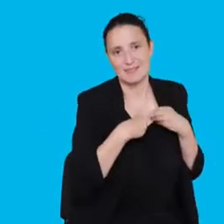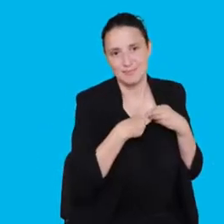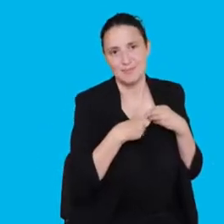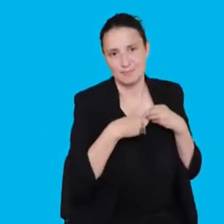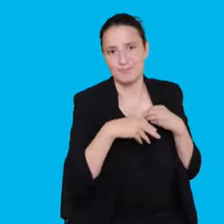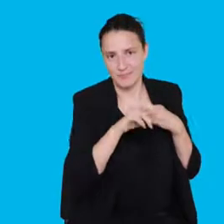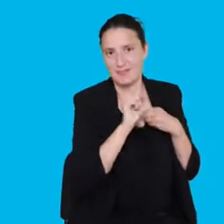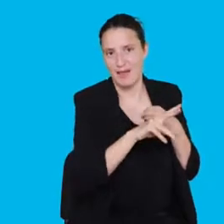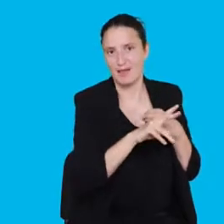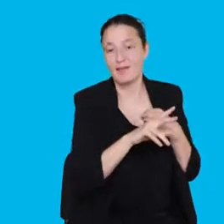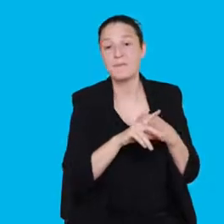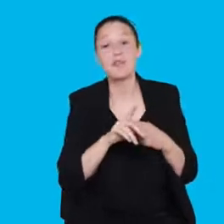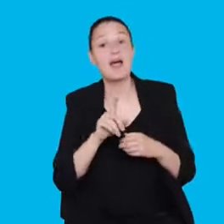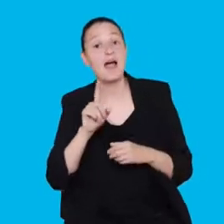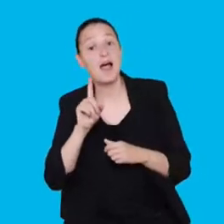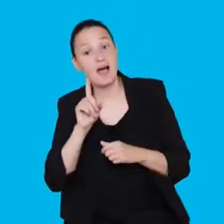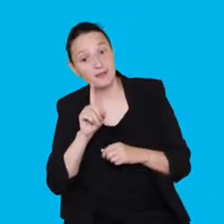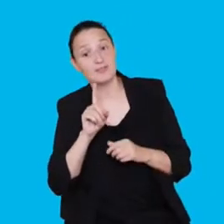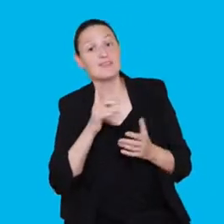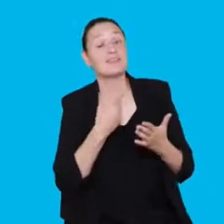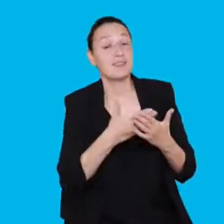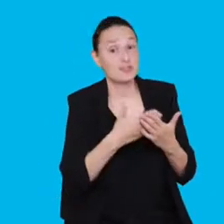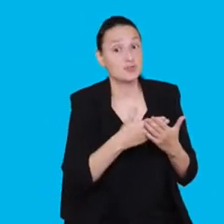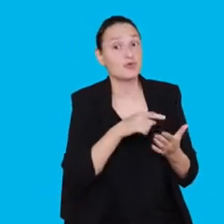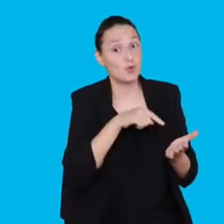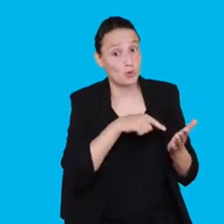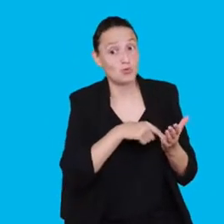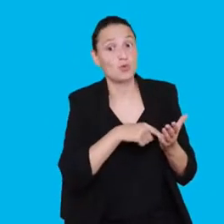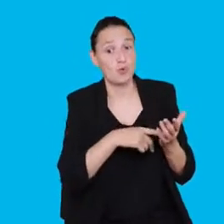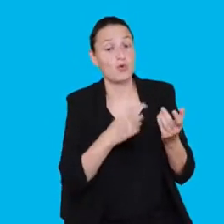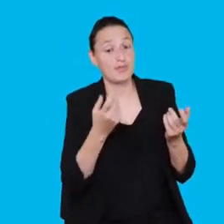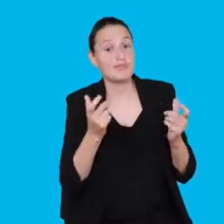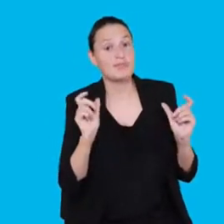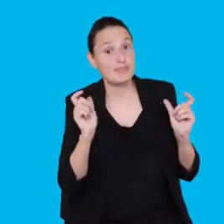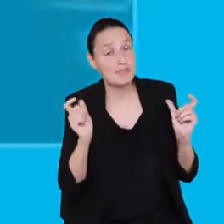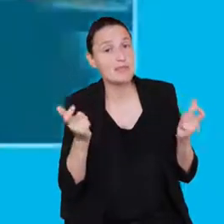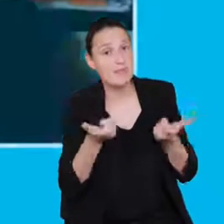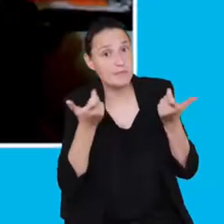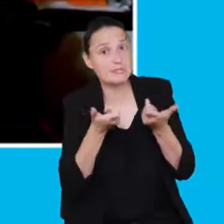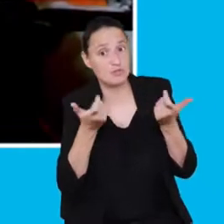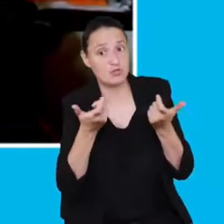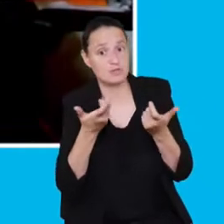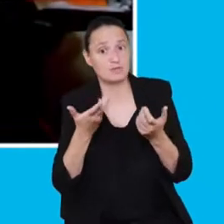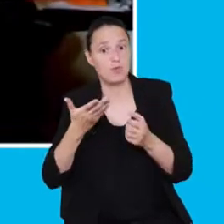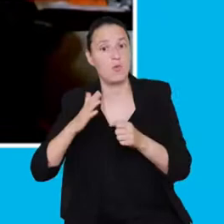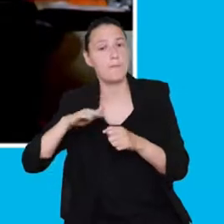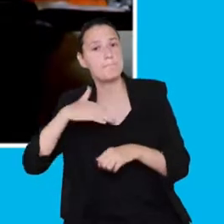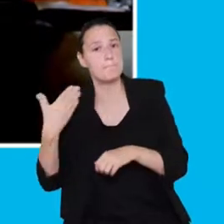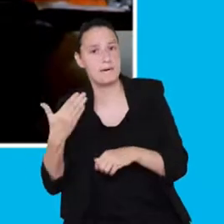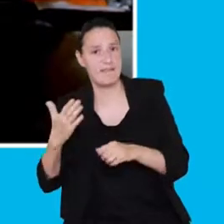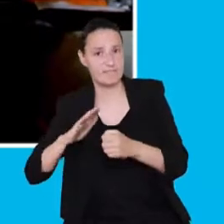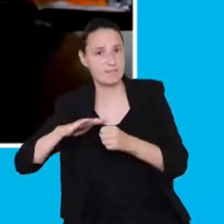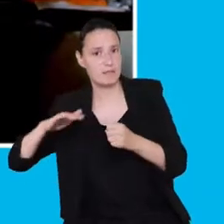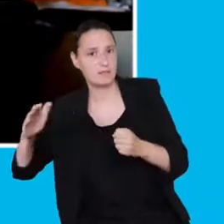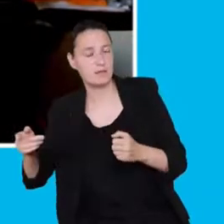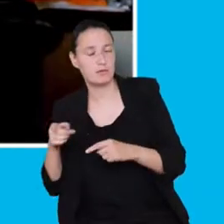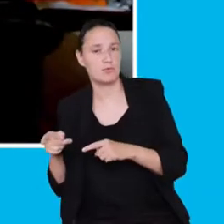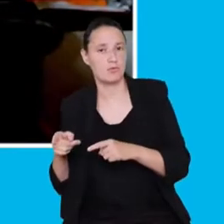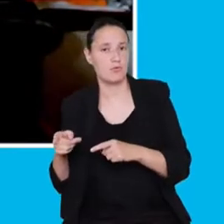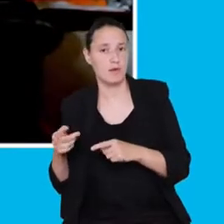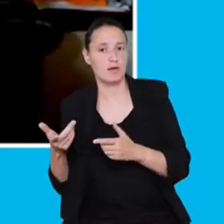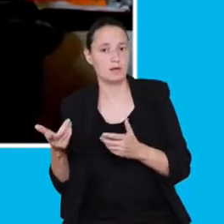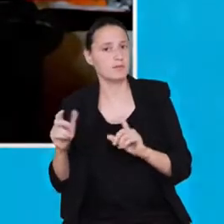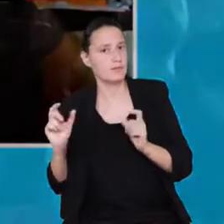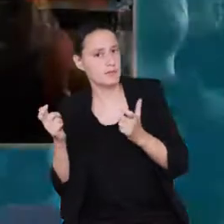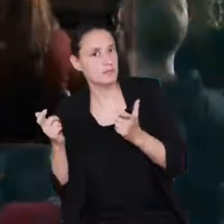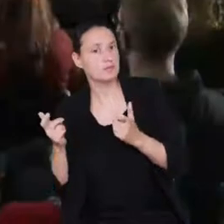prawda? No, ze względu właśnie na zagrożenie ze strony nacjonalistycznej prawicy. Jest kolejne